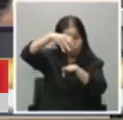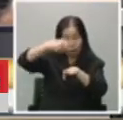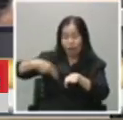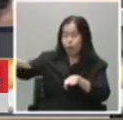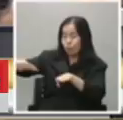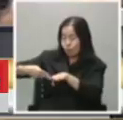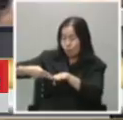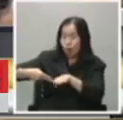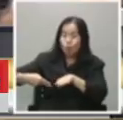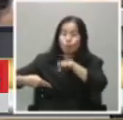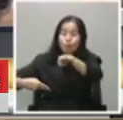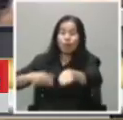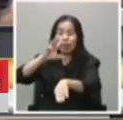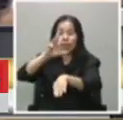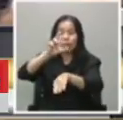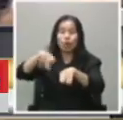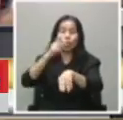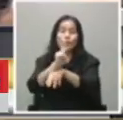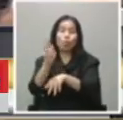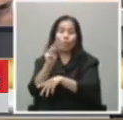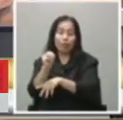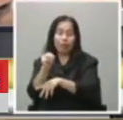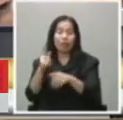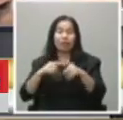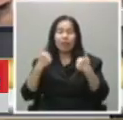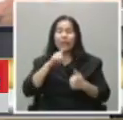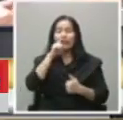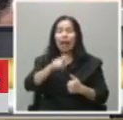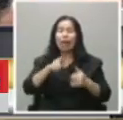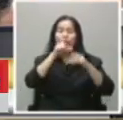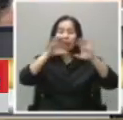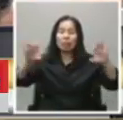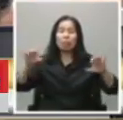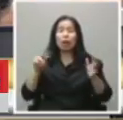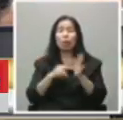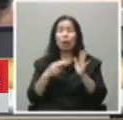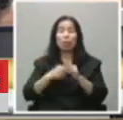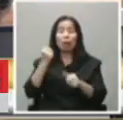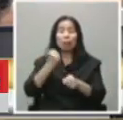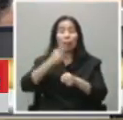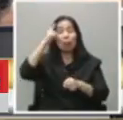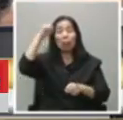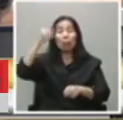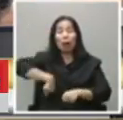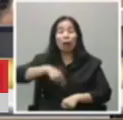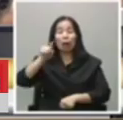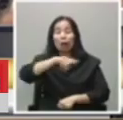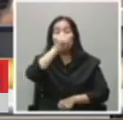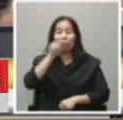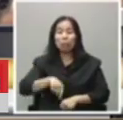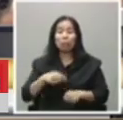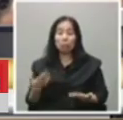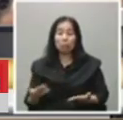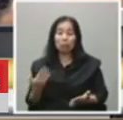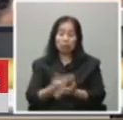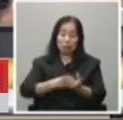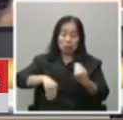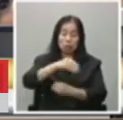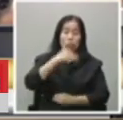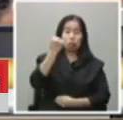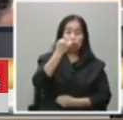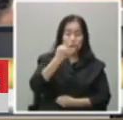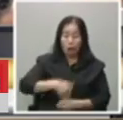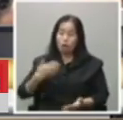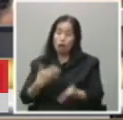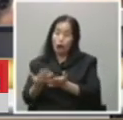คำถามก็คือว่ารัฐบาลไม่มีน้ำยาเหรอครับนี่ฮะเศรษฐกิจโอ้เศรษฐกิจไม่ดีเอ้าชิมช็อปใช้แ